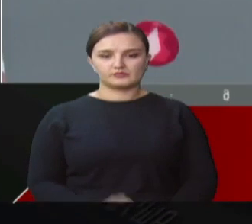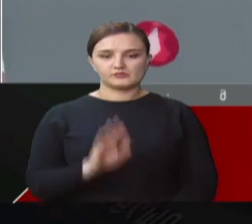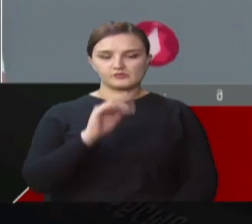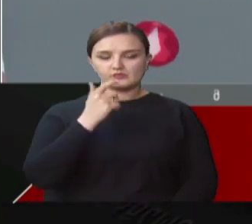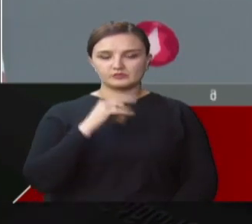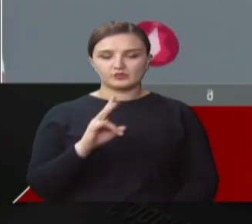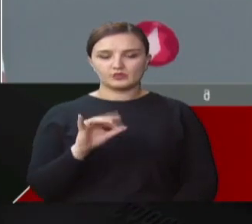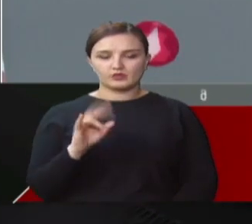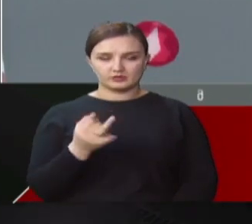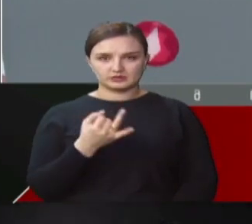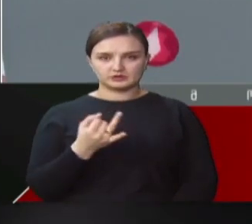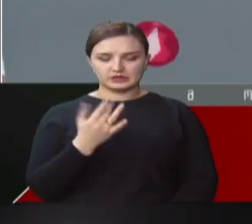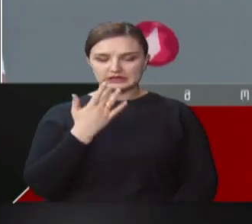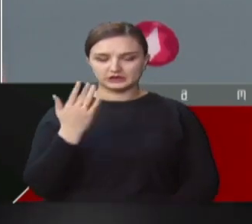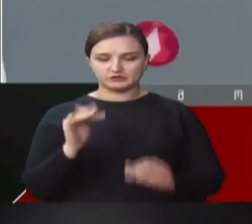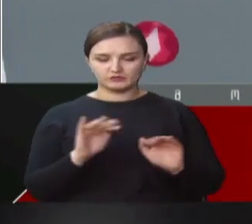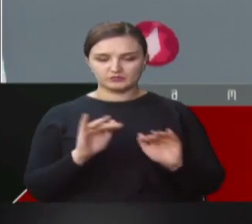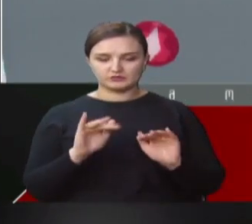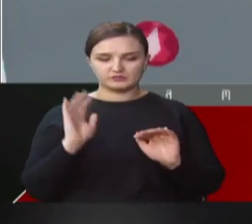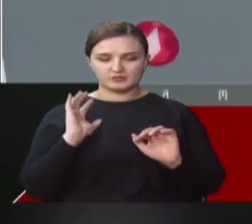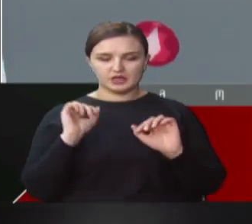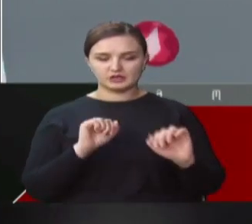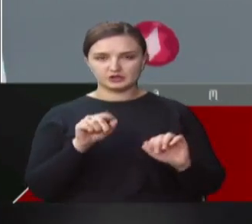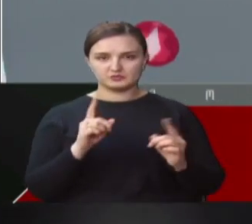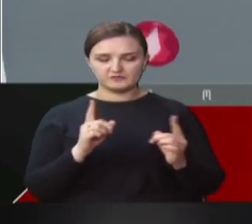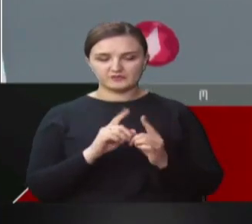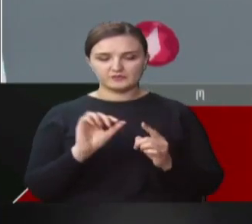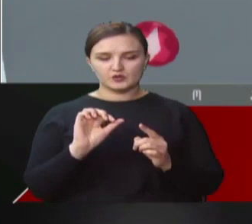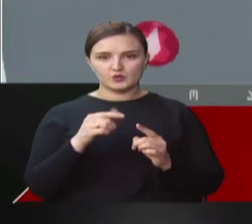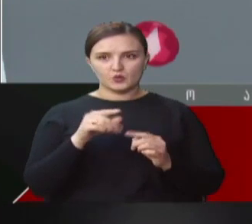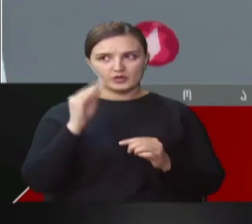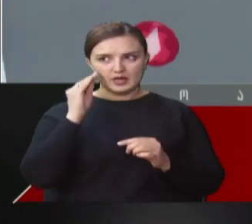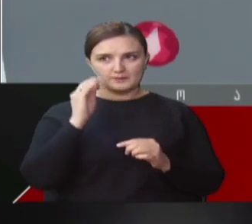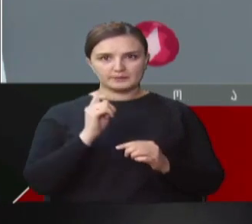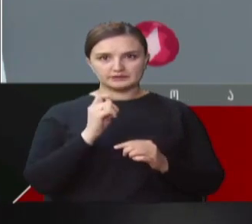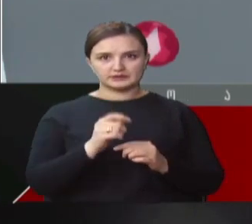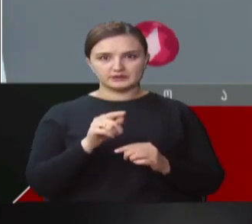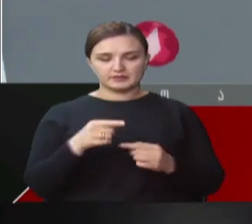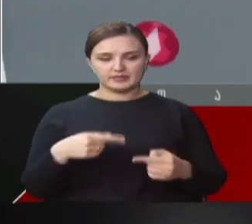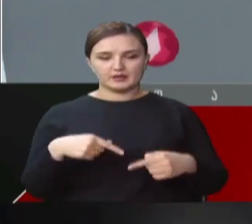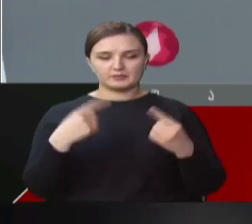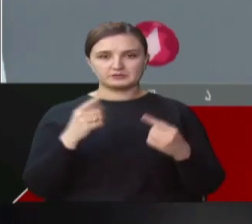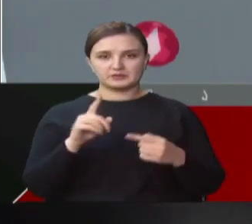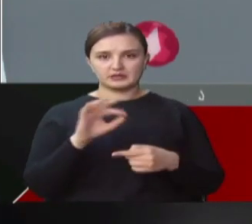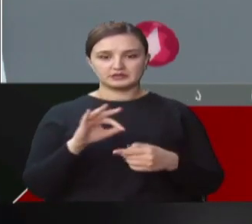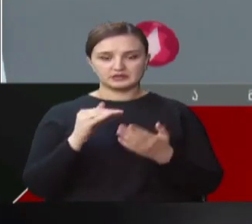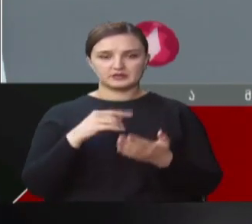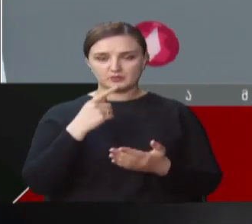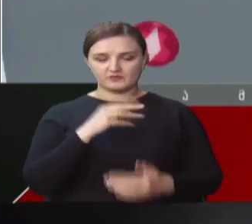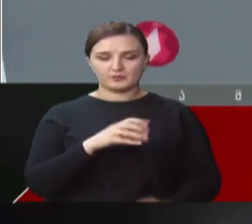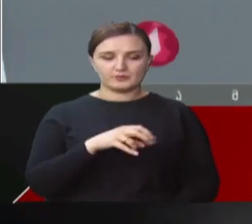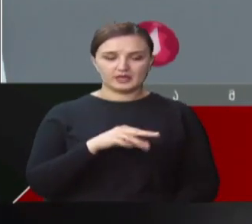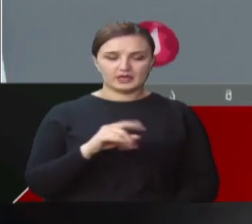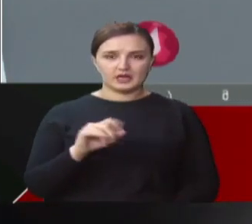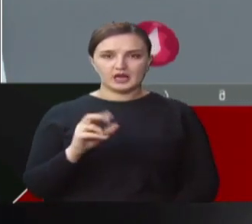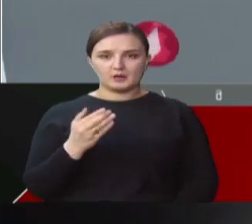ხვდებით ნაციონალურ მოძრაობის მხარდამჭერებს, აი როგორ აფასებენ ისინი დაპირისპირებას, რაც არის სახეზე, რაზეც თქვენ საუბრობთ მელიასა და ხაბეიშვილს